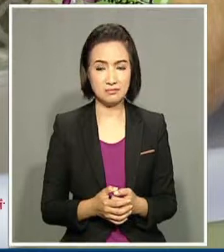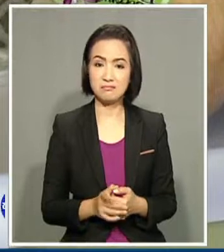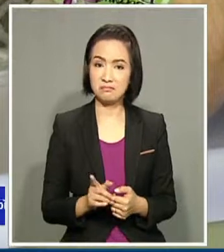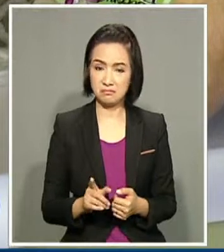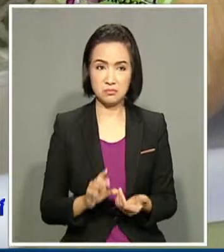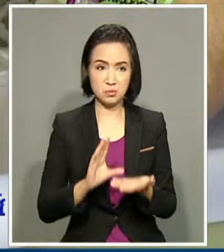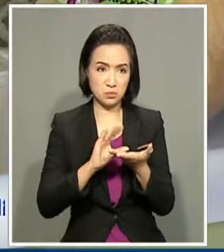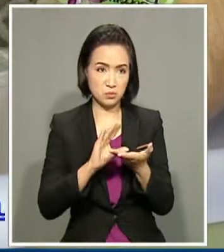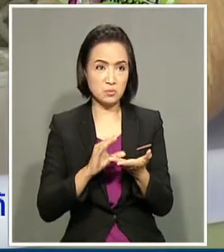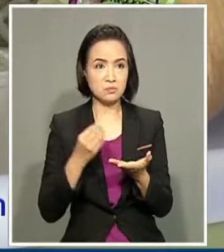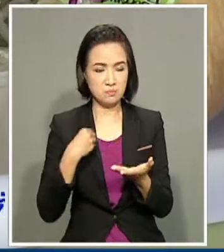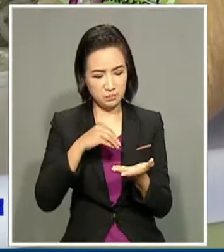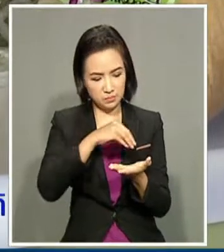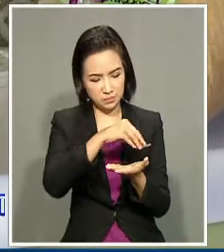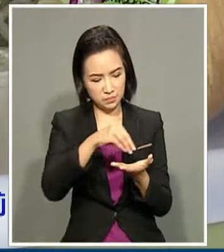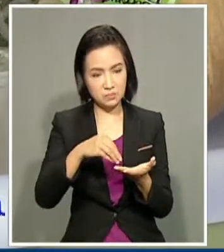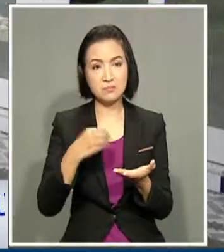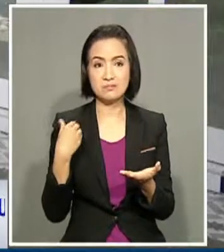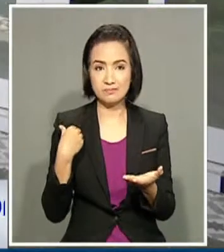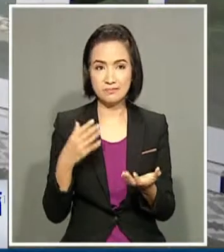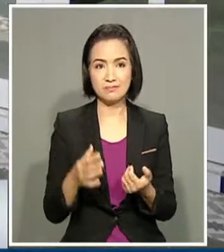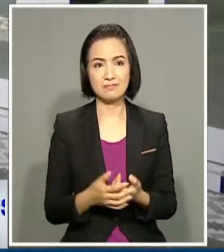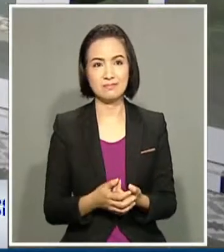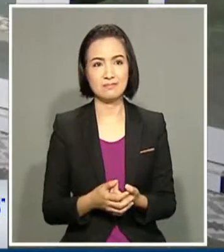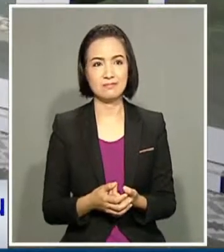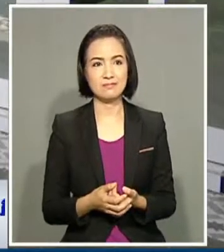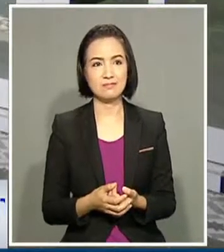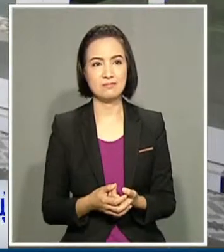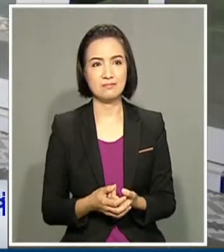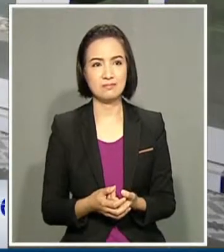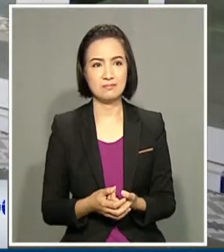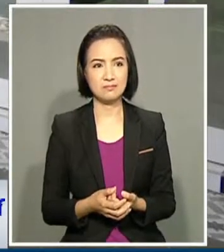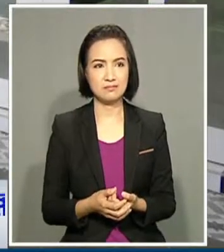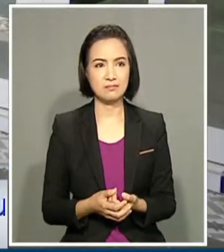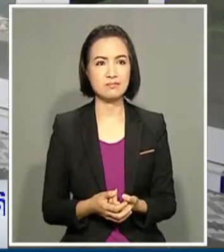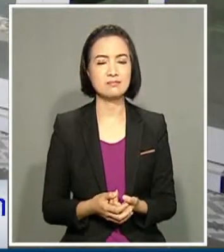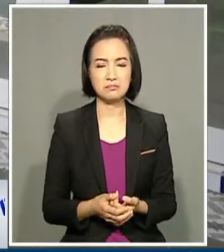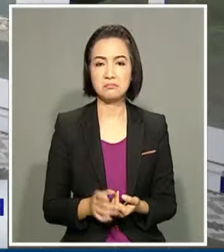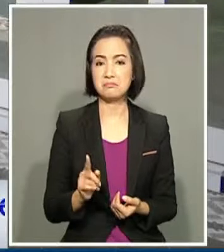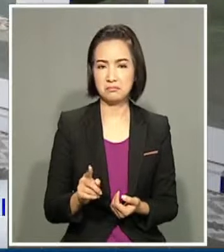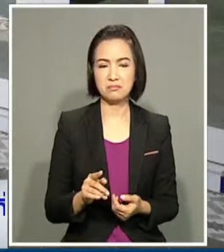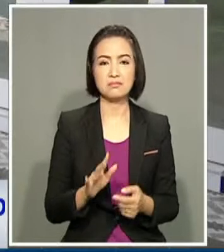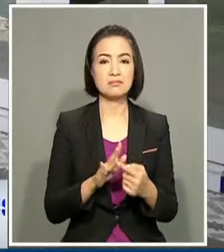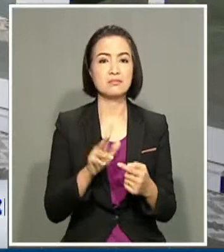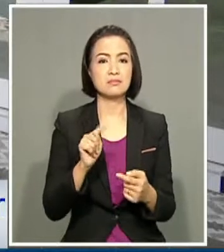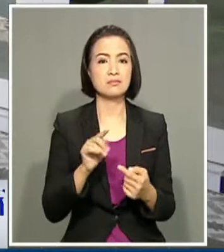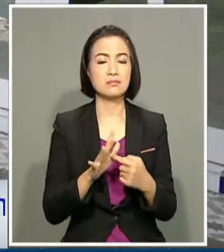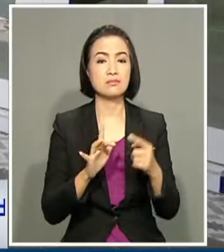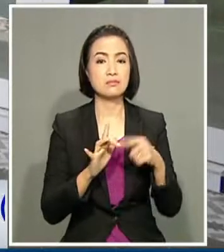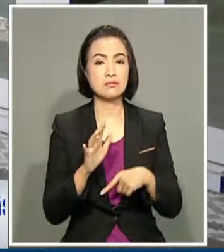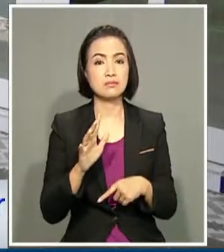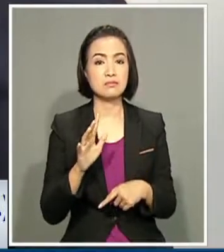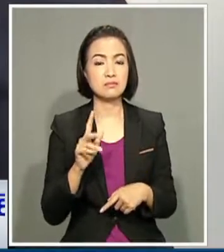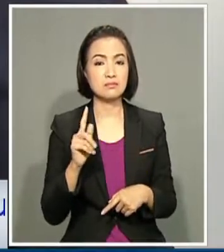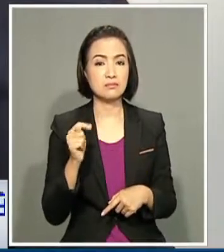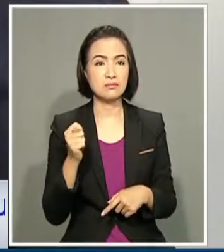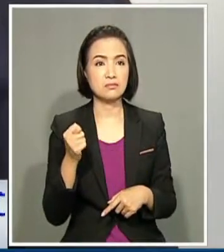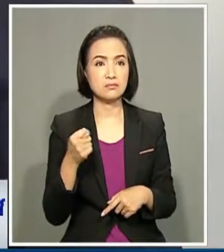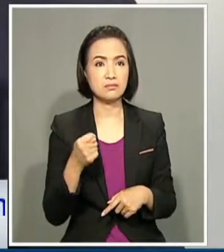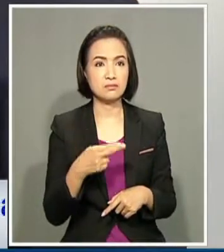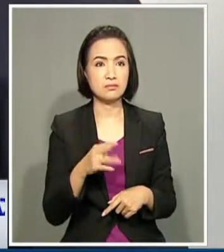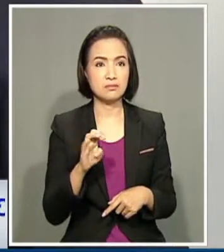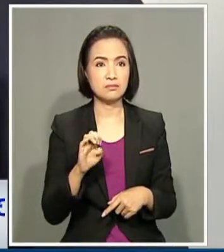นเขาเรียกท็อปปิ้งใช่ไหมคะ ใช่ครับตัวนี้เป็นพวกก็พูดง่ายก็คือเต้าถึงครับผม ใส่เต้าถึงเข้าไปในวุ้นเอ้ยก็แปลกดี อร่อยอร่อยเอ้ยเรา